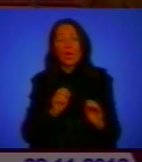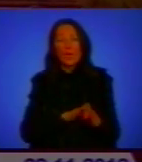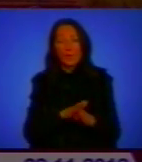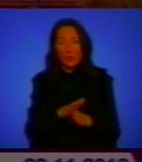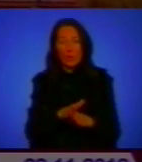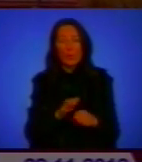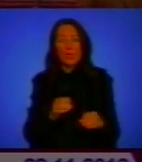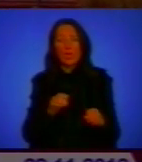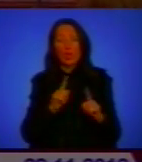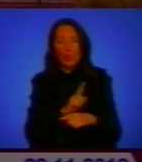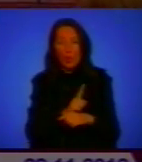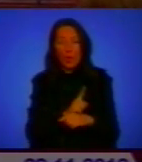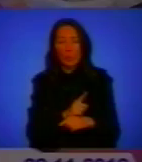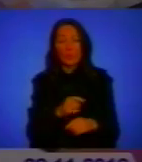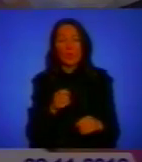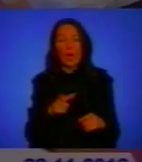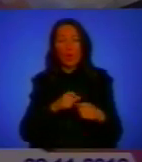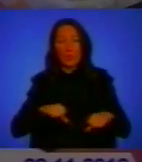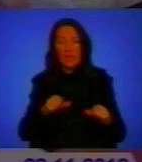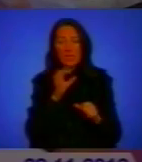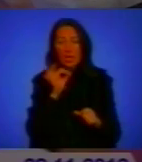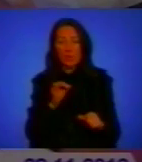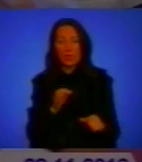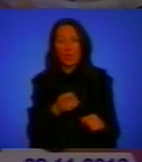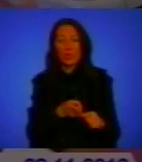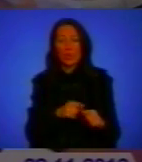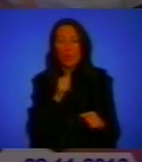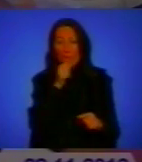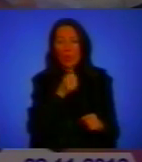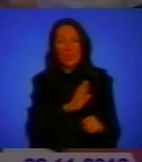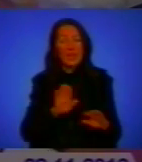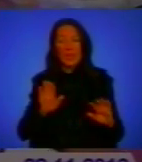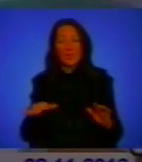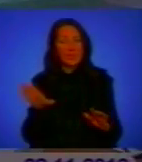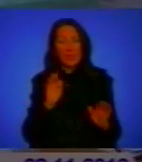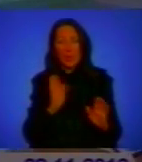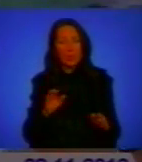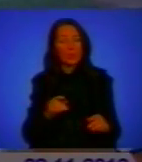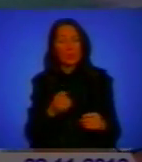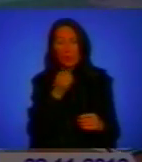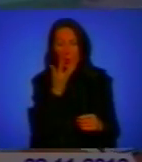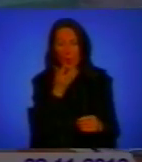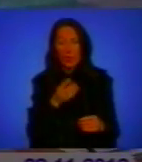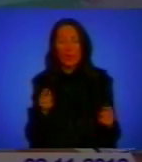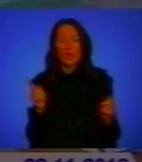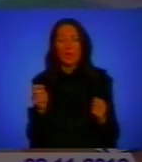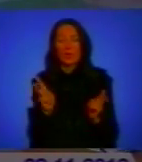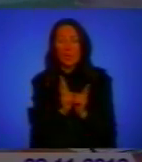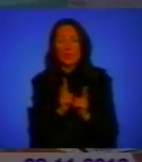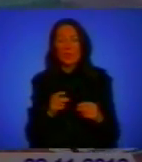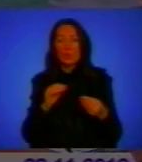Разом з тим, в комітеті кажуть, під час цьогорічної виборчої кампанії не все було гаразд. Зокрема, телевізійники зіткнулися з проблемами, пов'язаними з